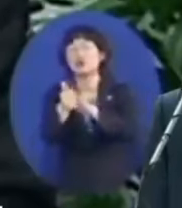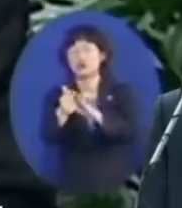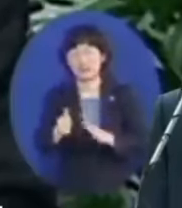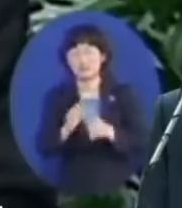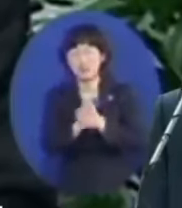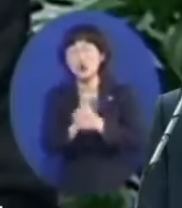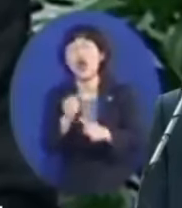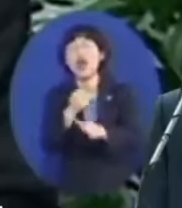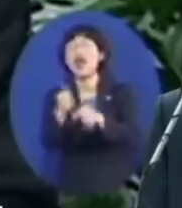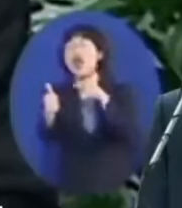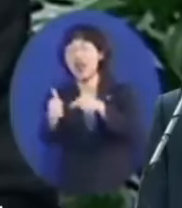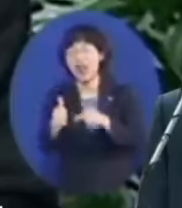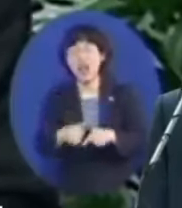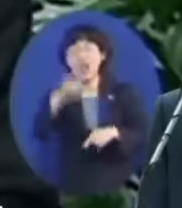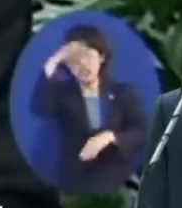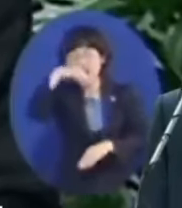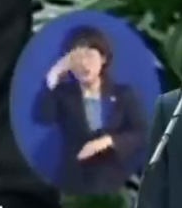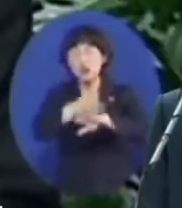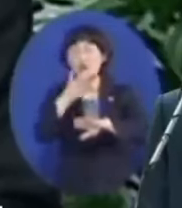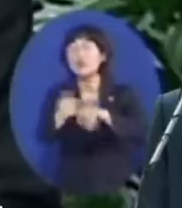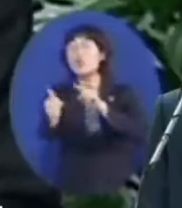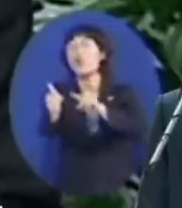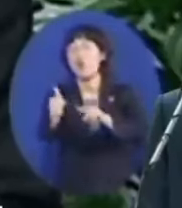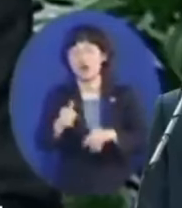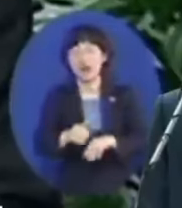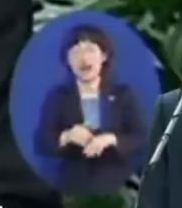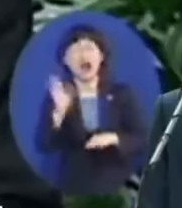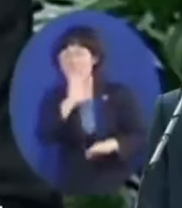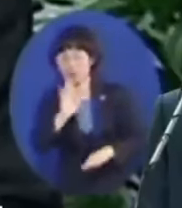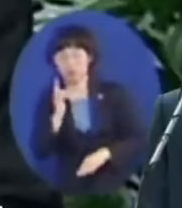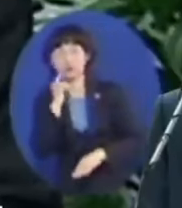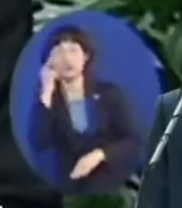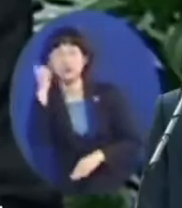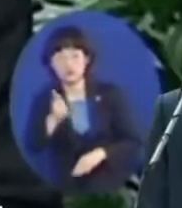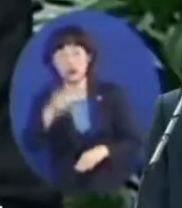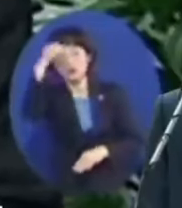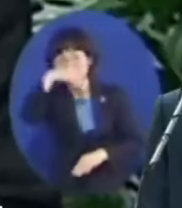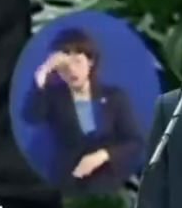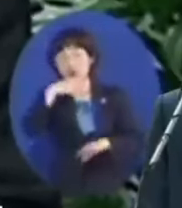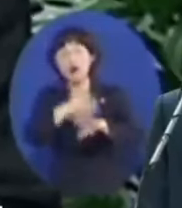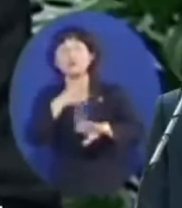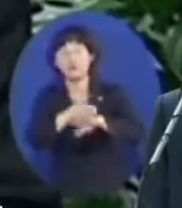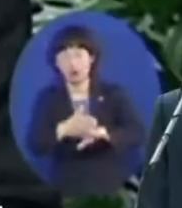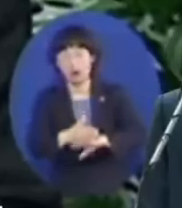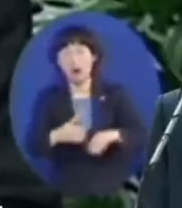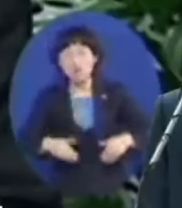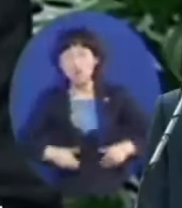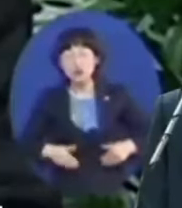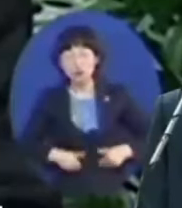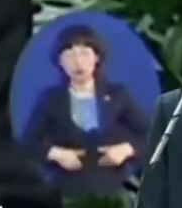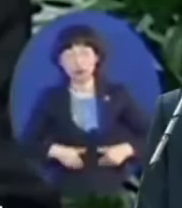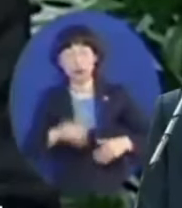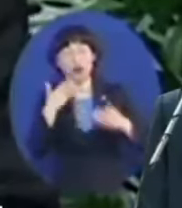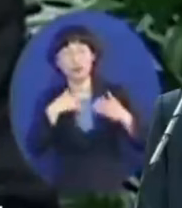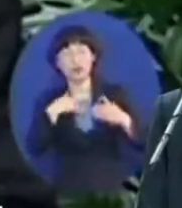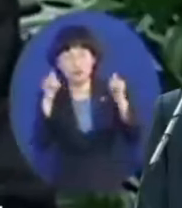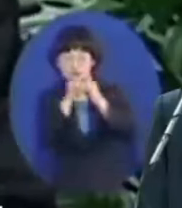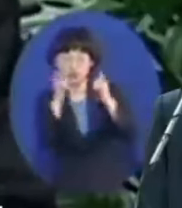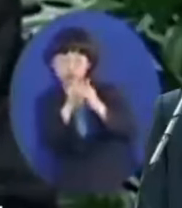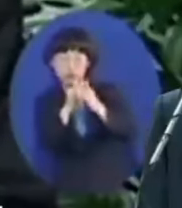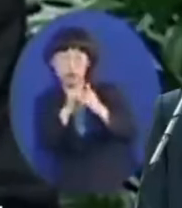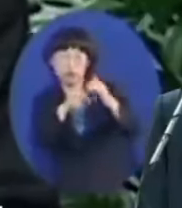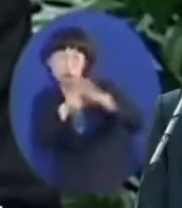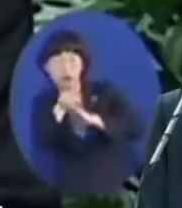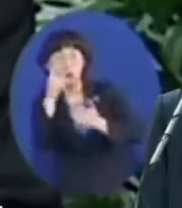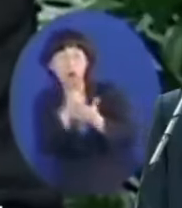좀 해야지 그저 감사한 게 뭐지? 아니, 목사님 모든 것이 그저 감사한데 어떻게 합니까? 피란 생활 나와서 내 자식들 잃지